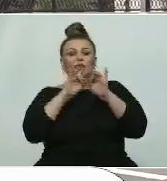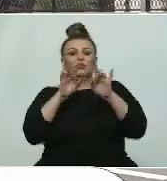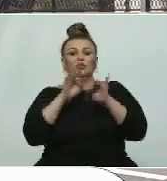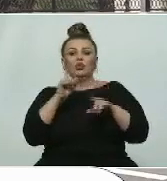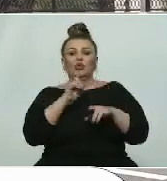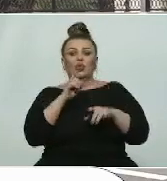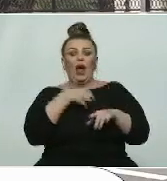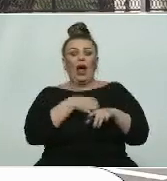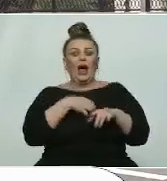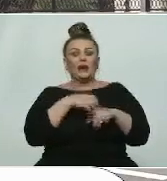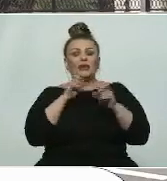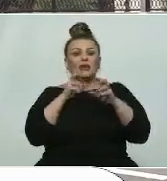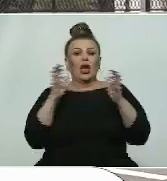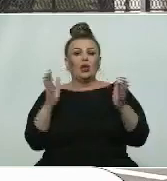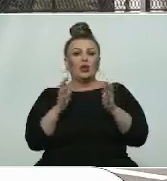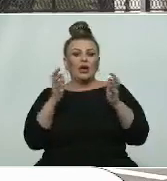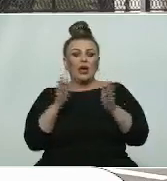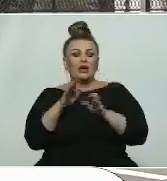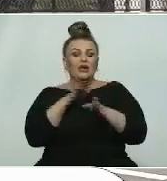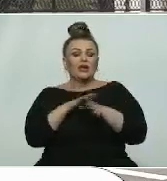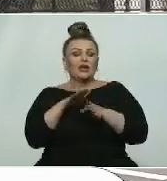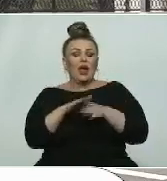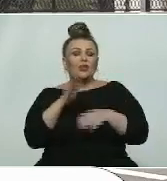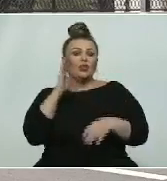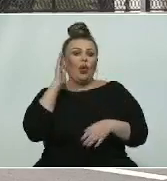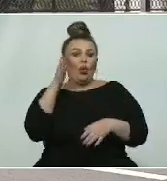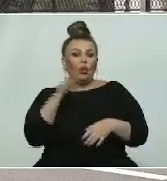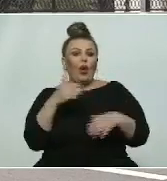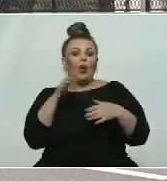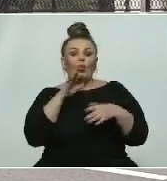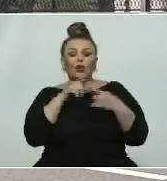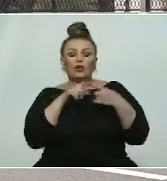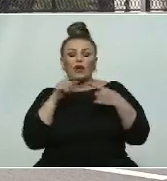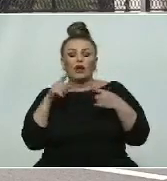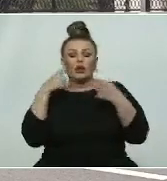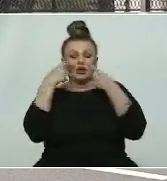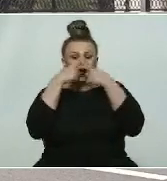ki, əsas təhlükəsizliyin təmin edilməsidir. Bu saatda